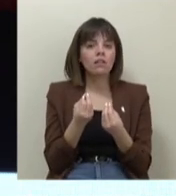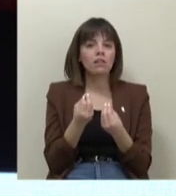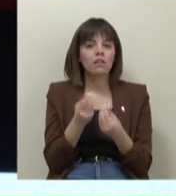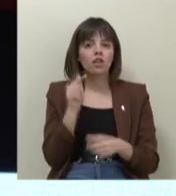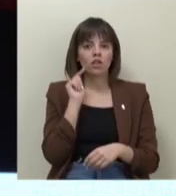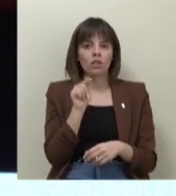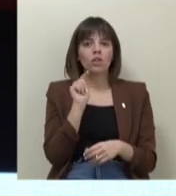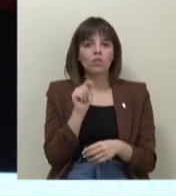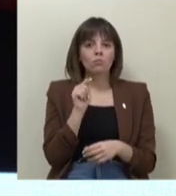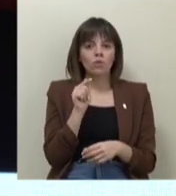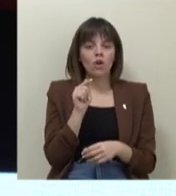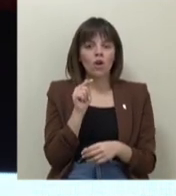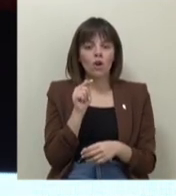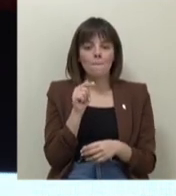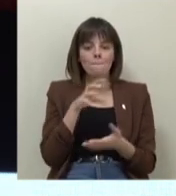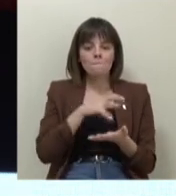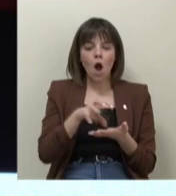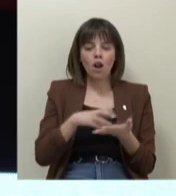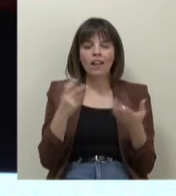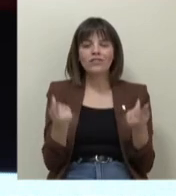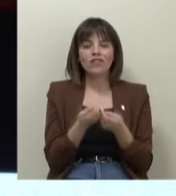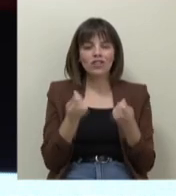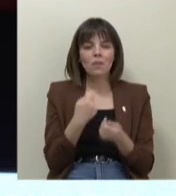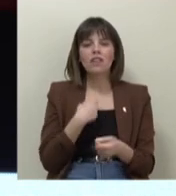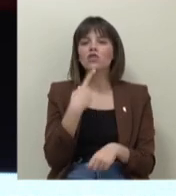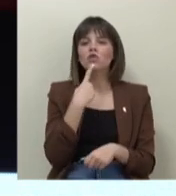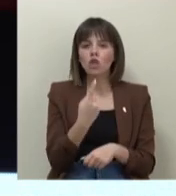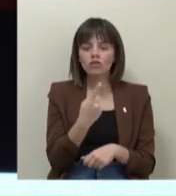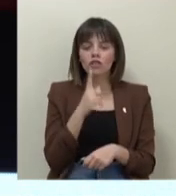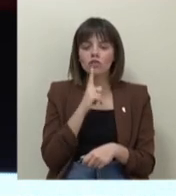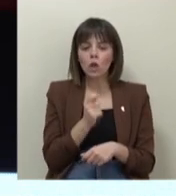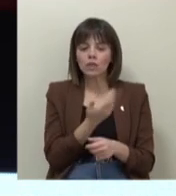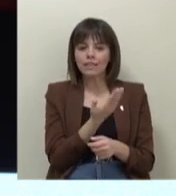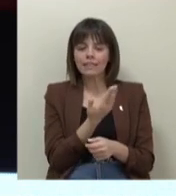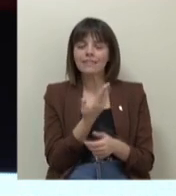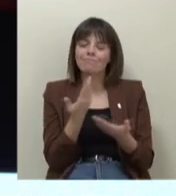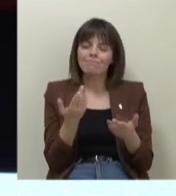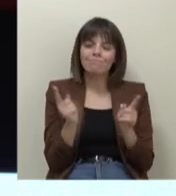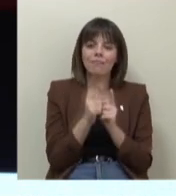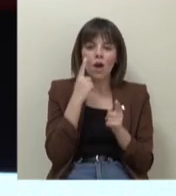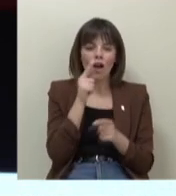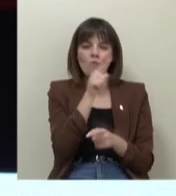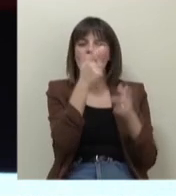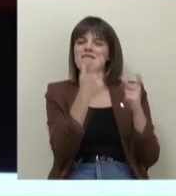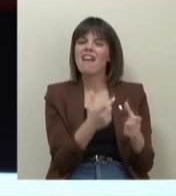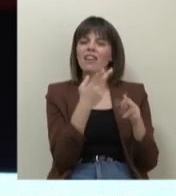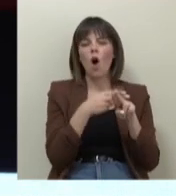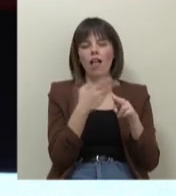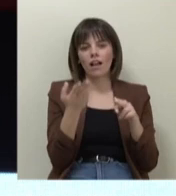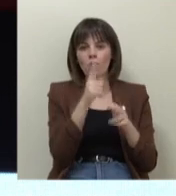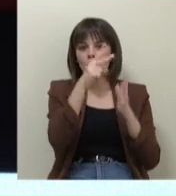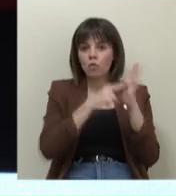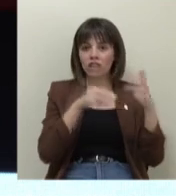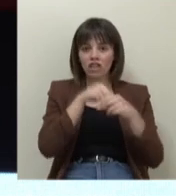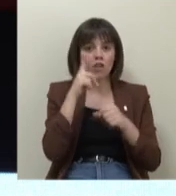bu mikro bölgeleme çalışması söyleyecektir. Söz gelimi filan yerde ruhsat